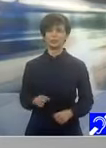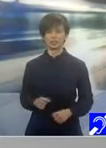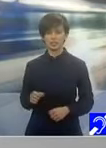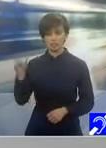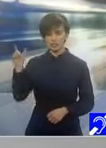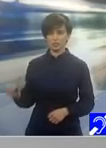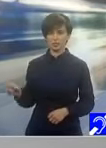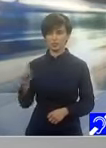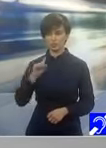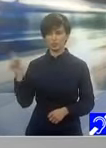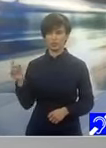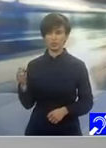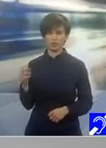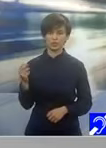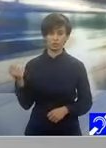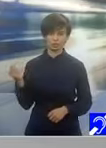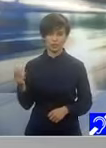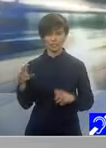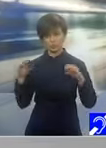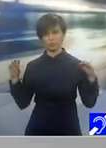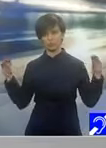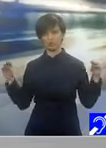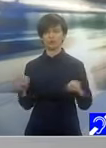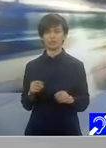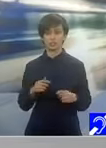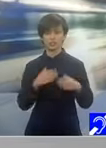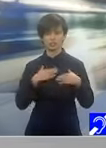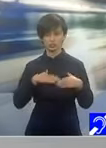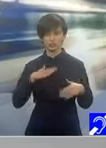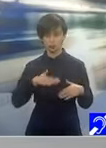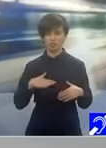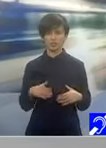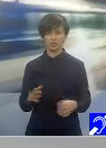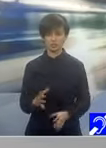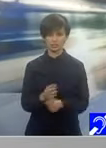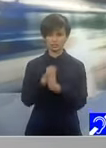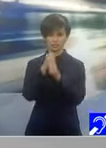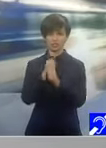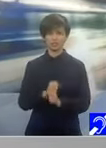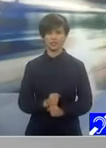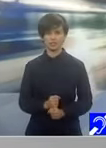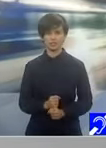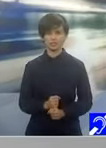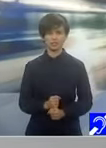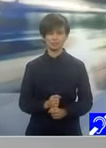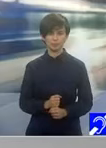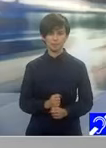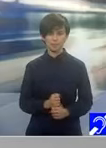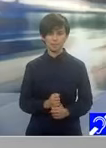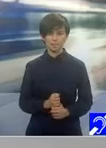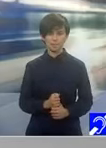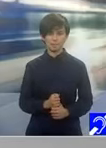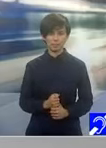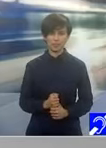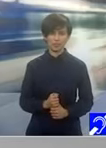că nu dețin sume mari de bani, dar își doresc ca să se salveze. Din păcate... Din păcate nu este